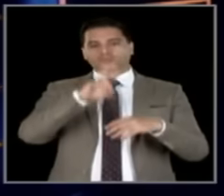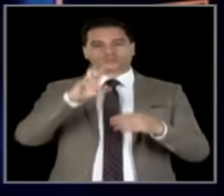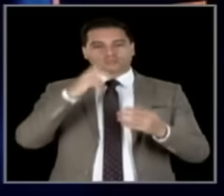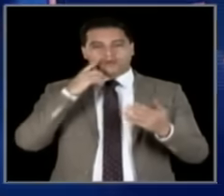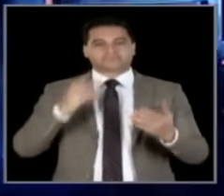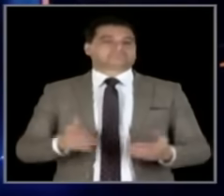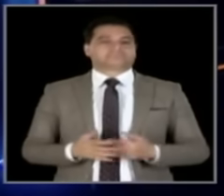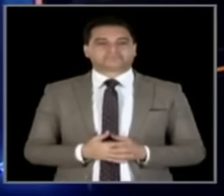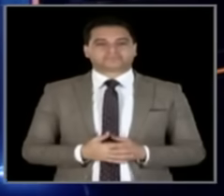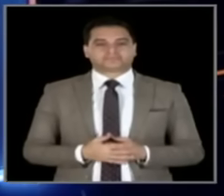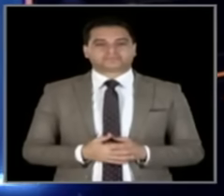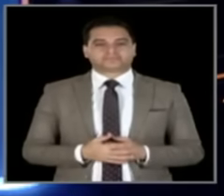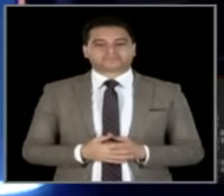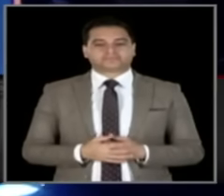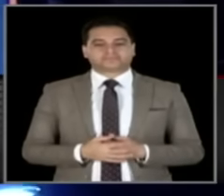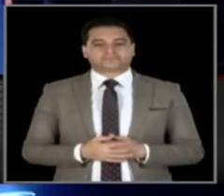هو